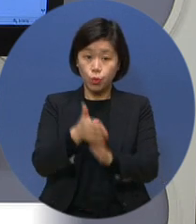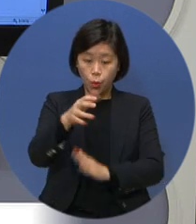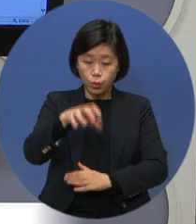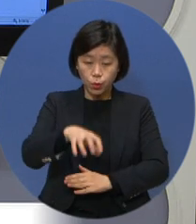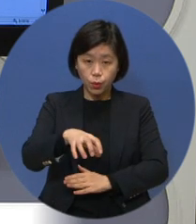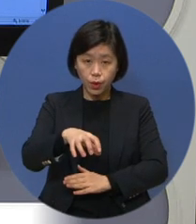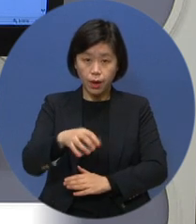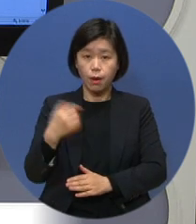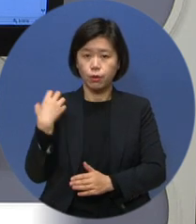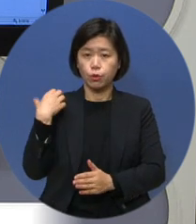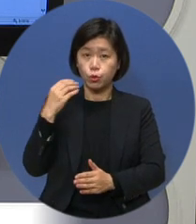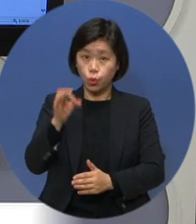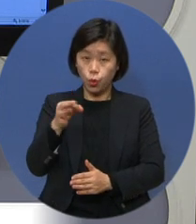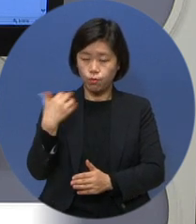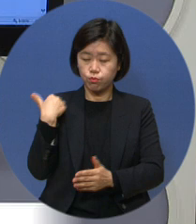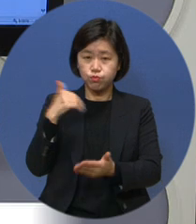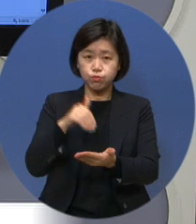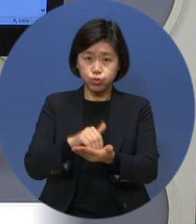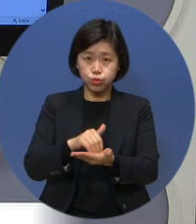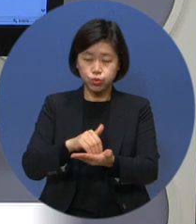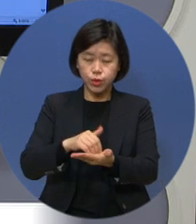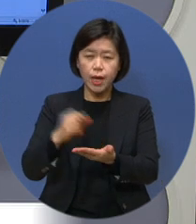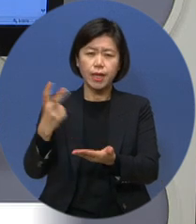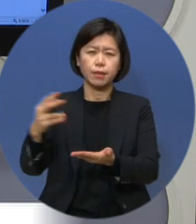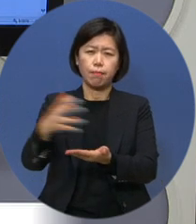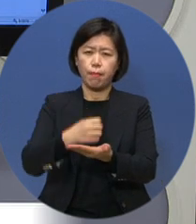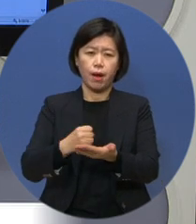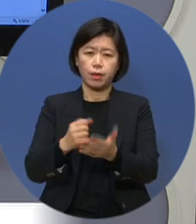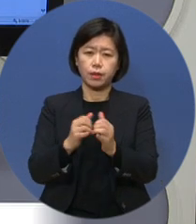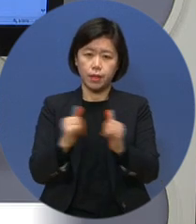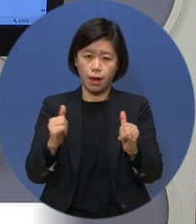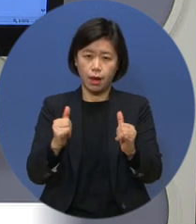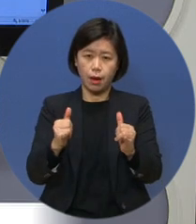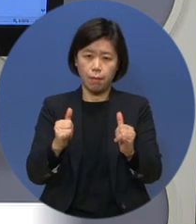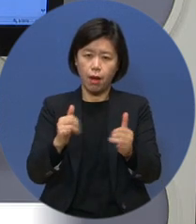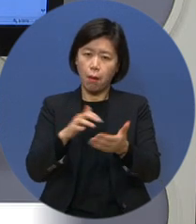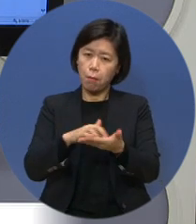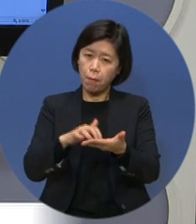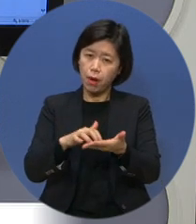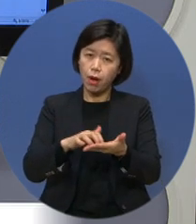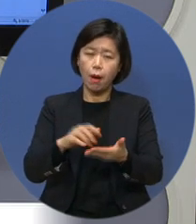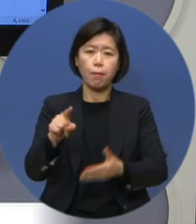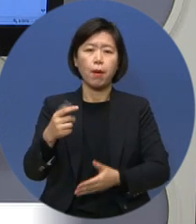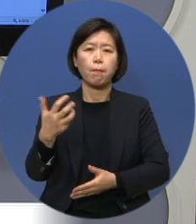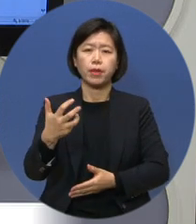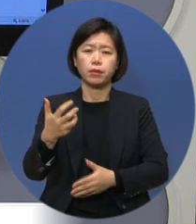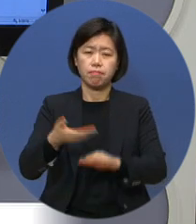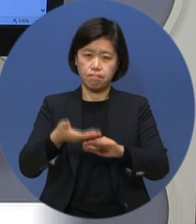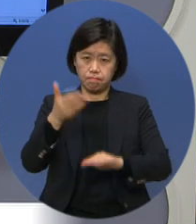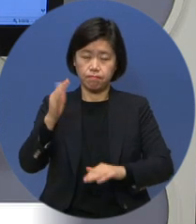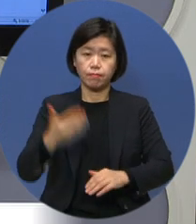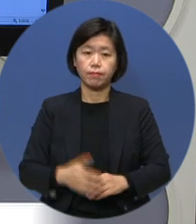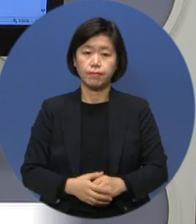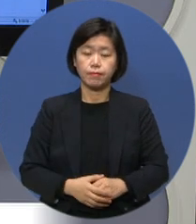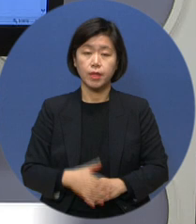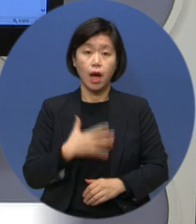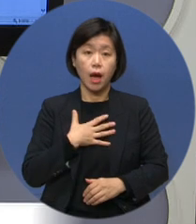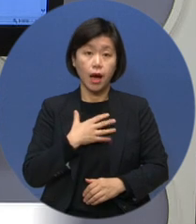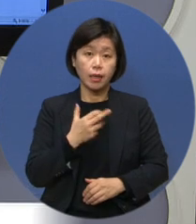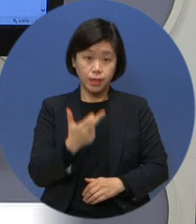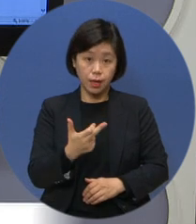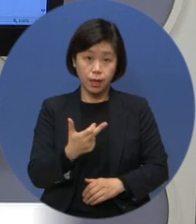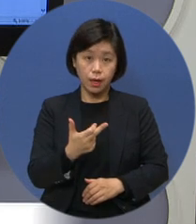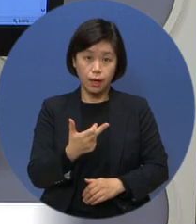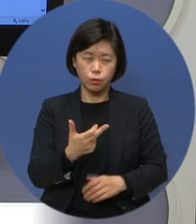정부 긴급 재난 지원금 환수 대상자가 180 명 입니다 안산 시도도 재난